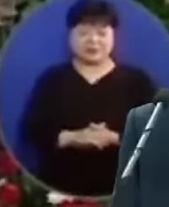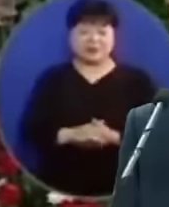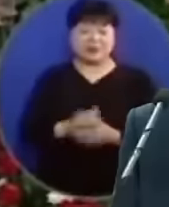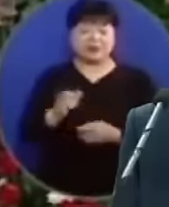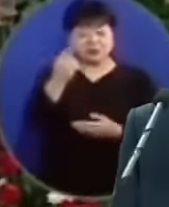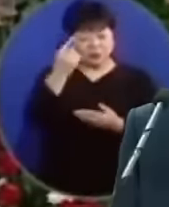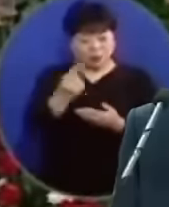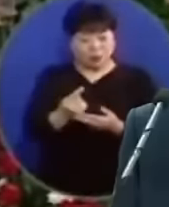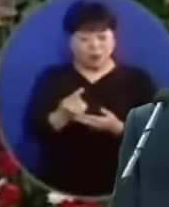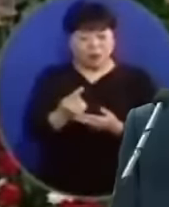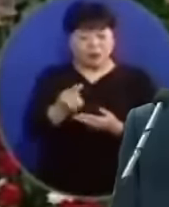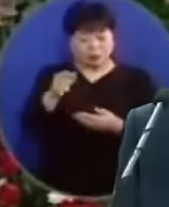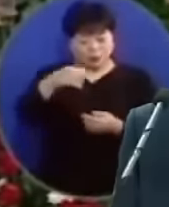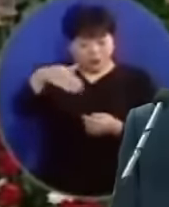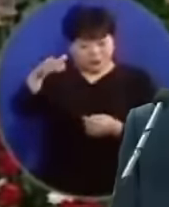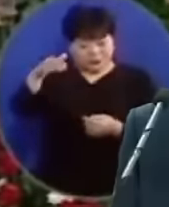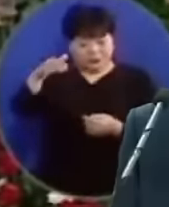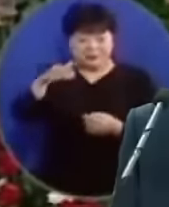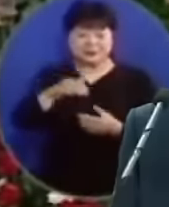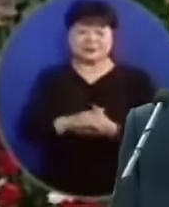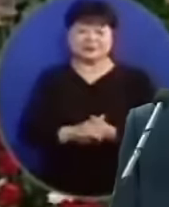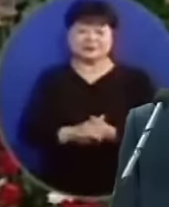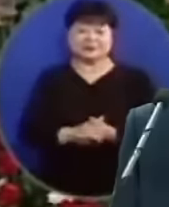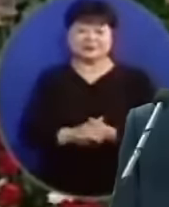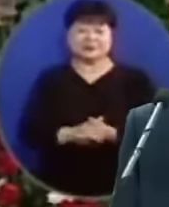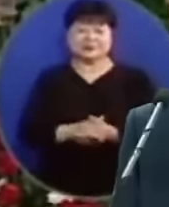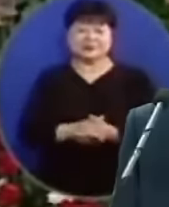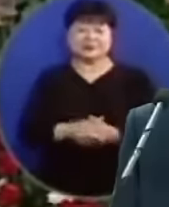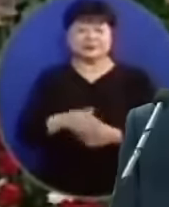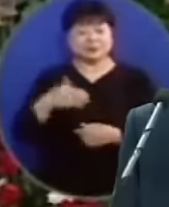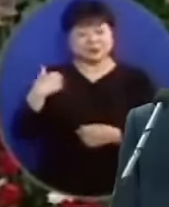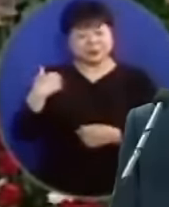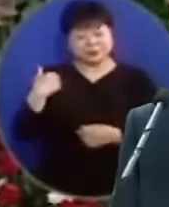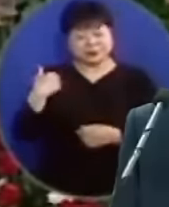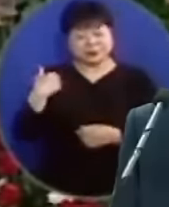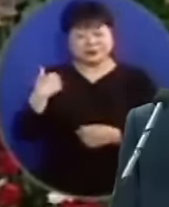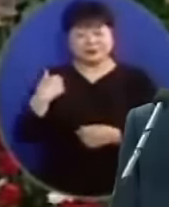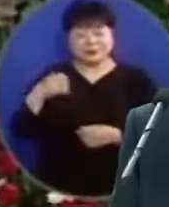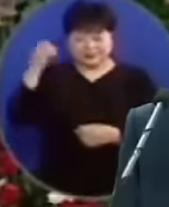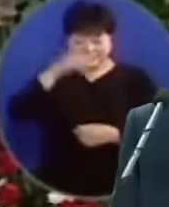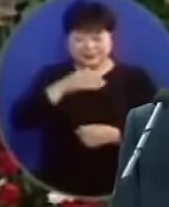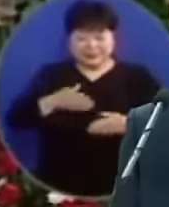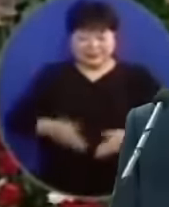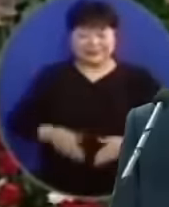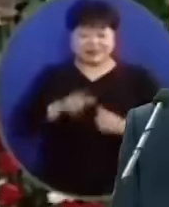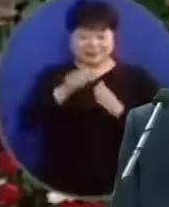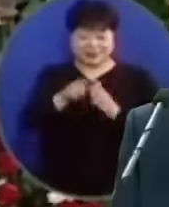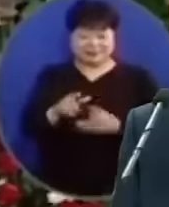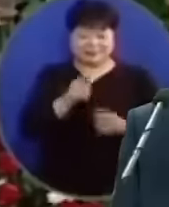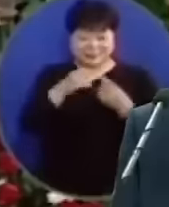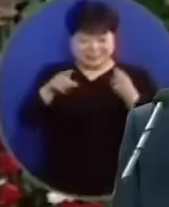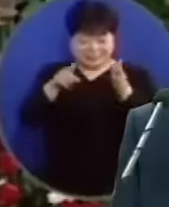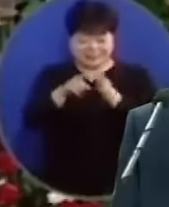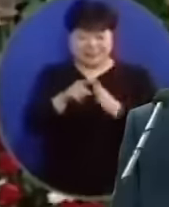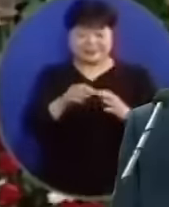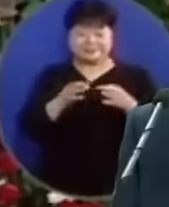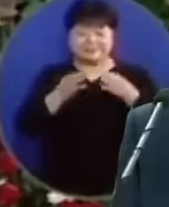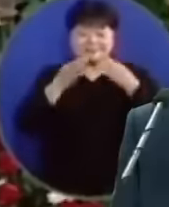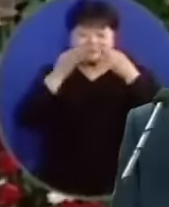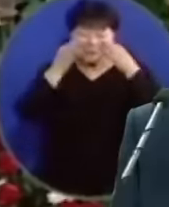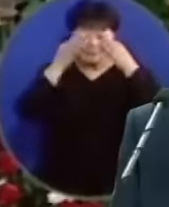흘러오며 어디로 가는지 알 수가 없습니다. 그저 태어나자마자 살기 위하여 있는 힘을